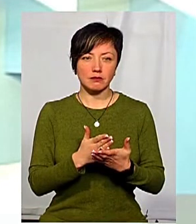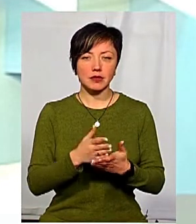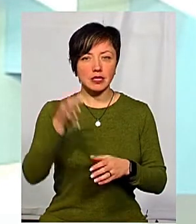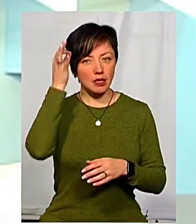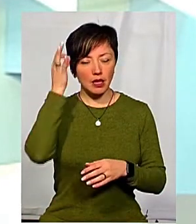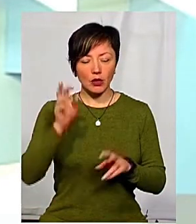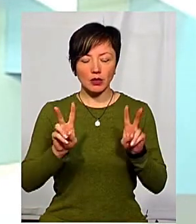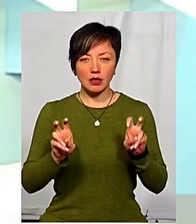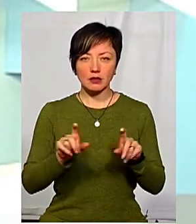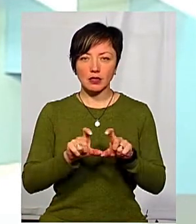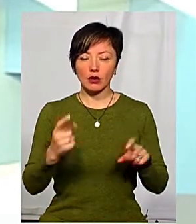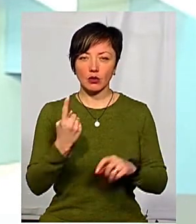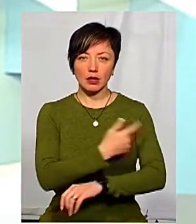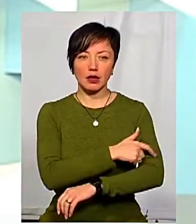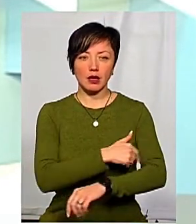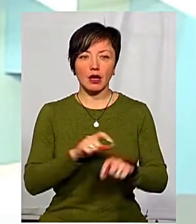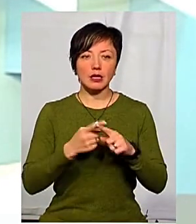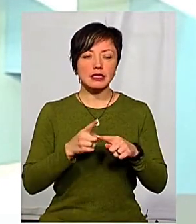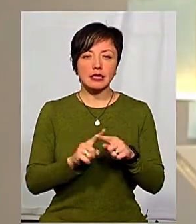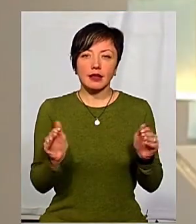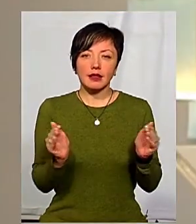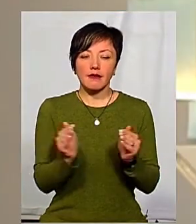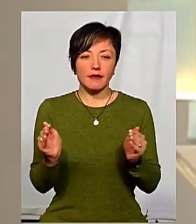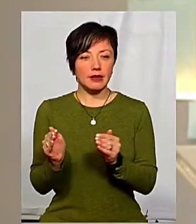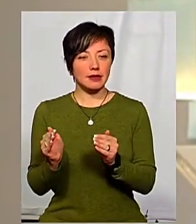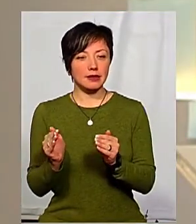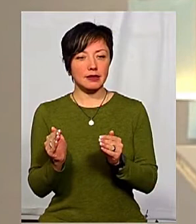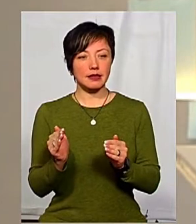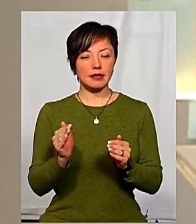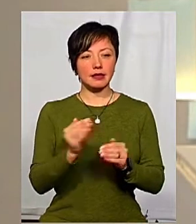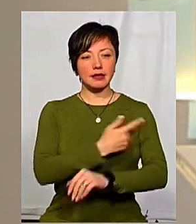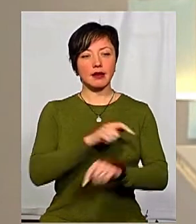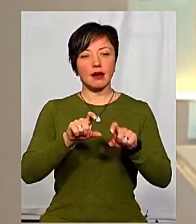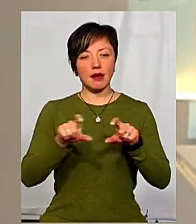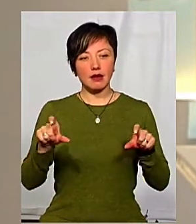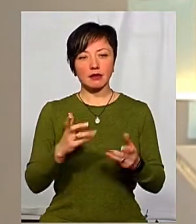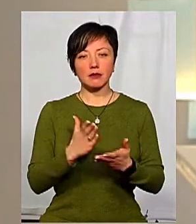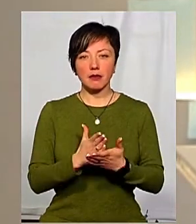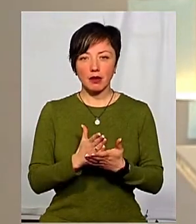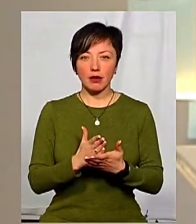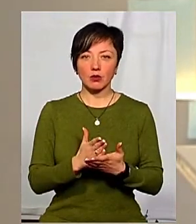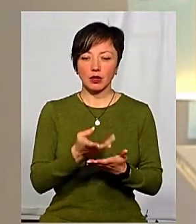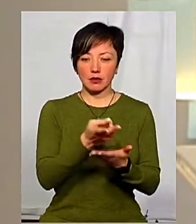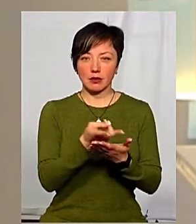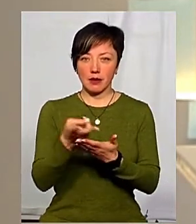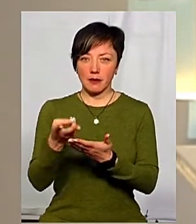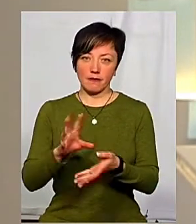зараз згадаю, ще одна лікарня. Це невеликі лікарні, які мають стаціонар